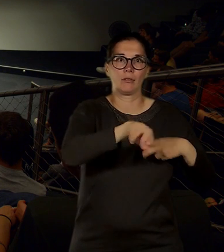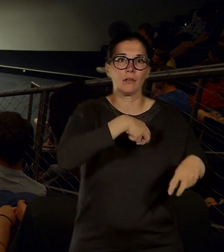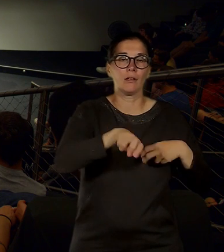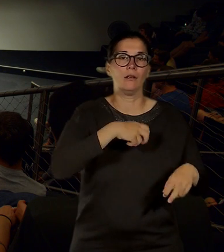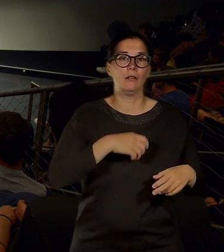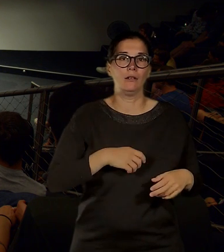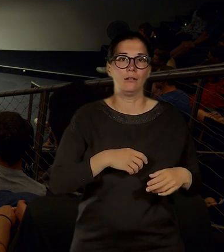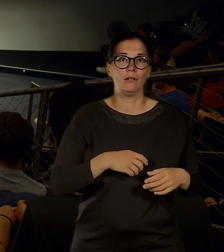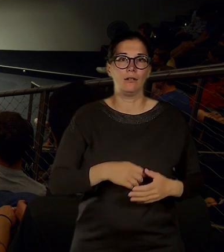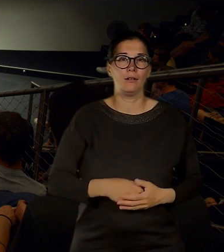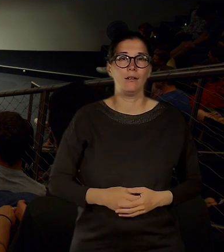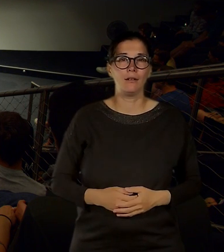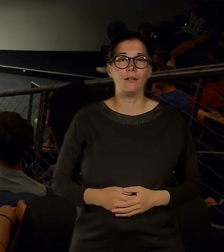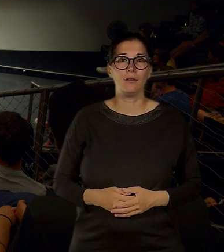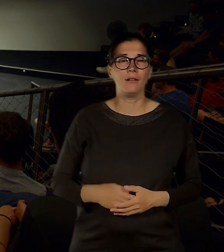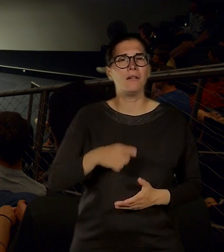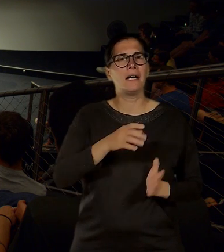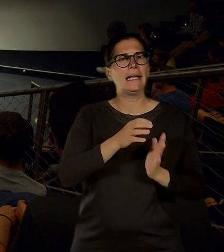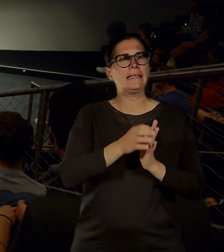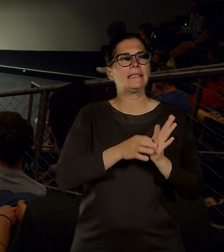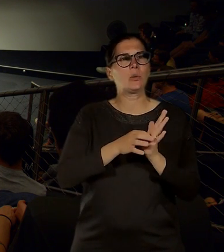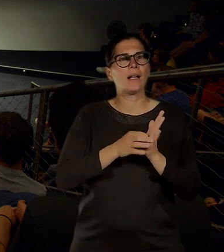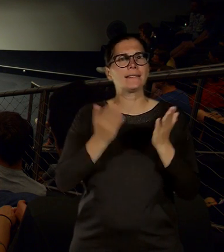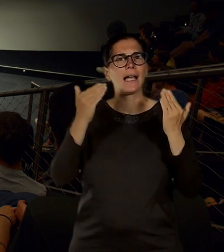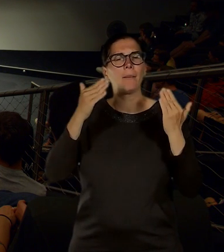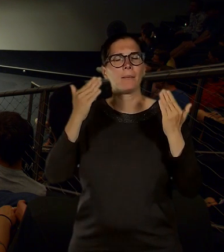využívat. Dokonce v té situaci nad muzeem, kde